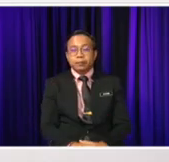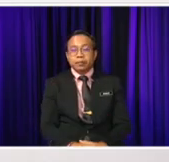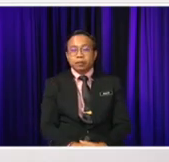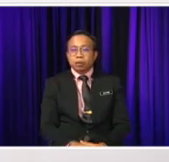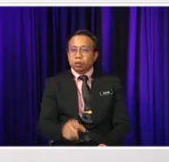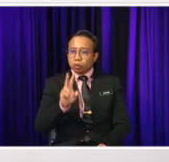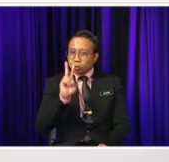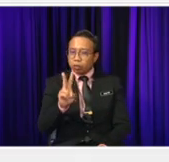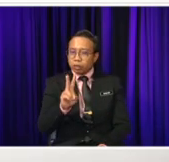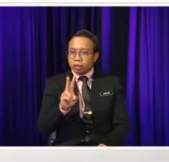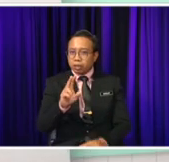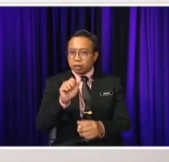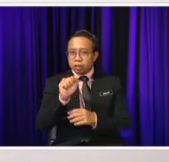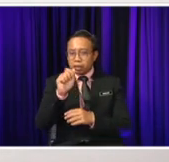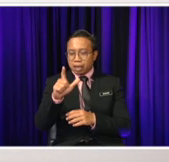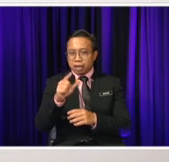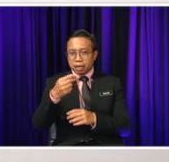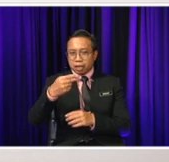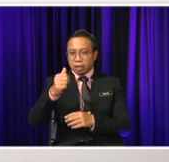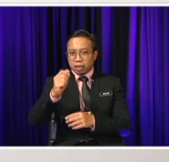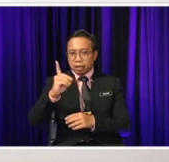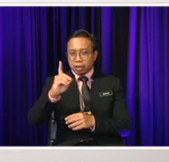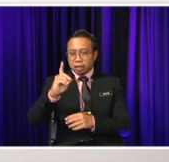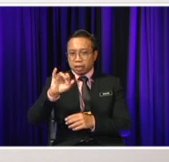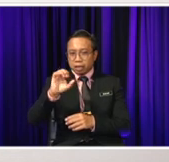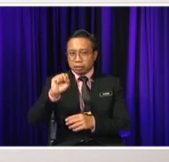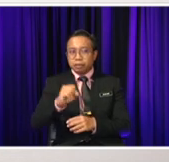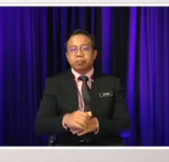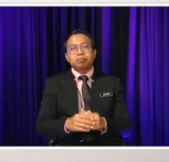kedua al-hadis Oke berarti